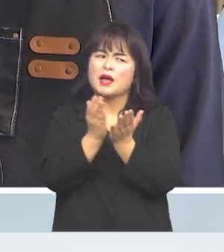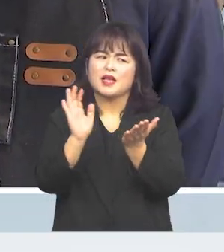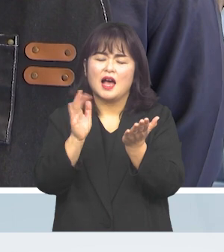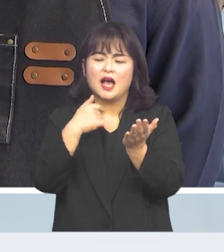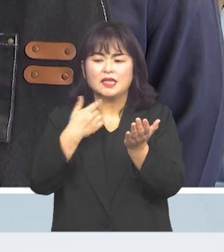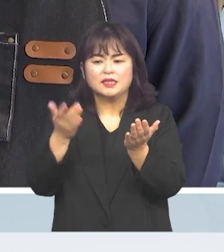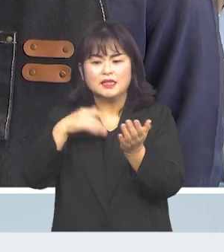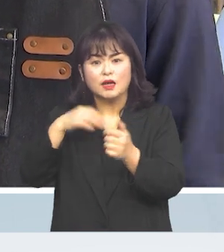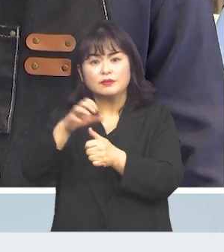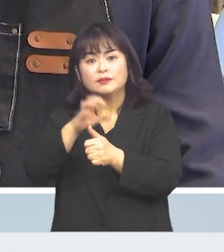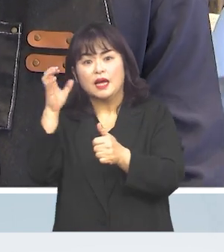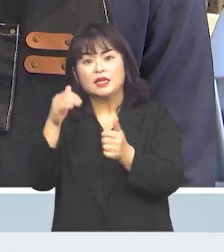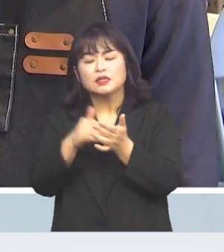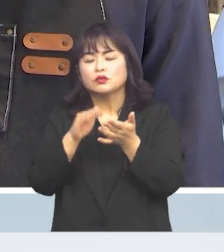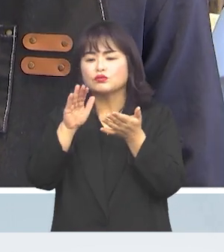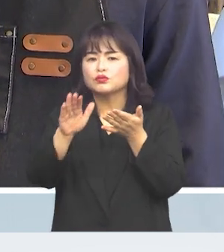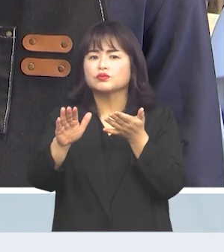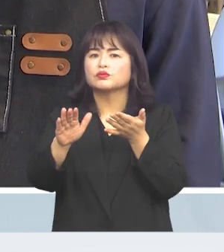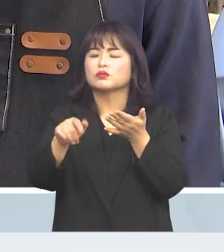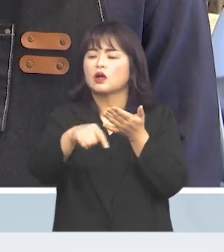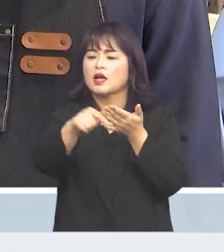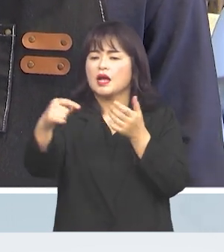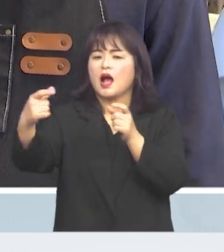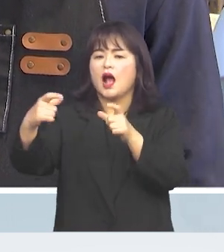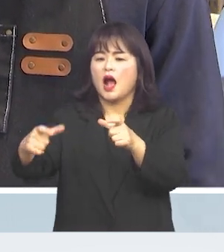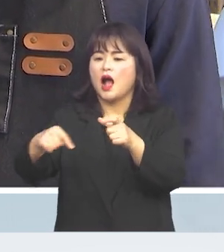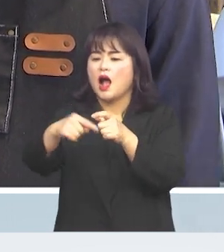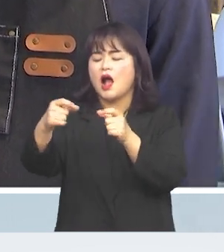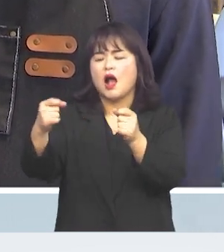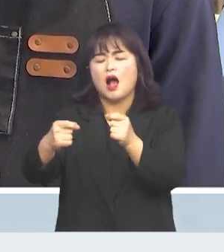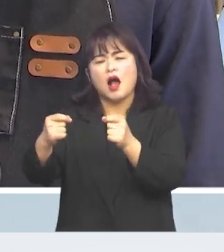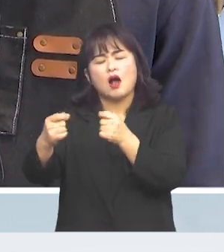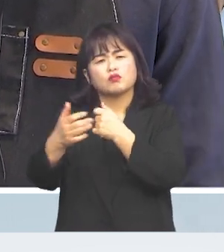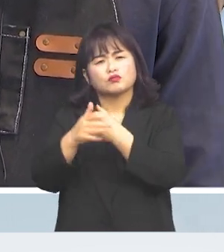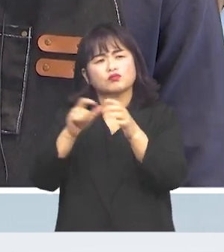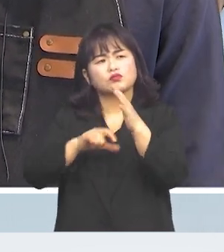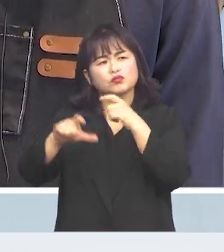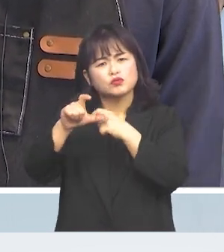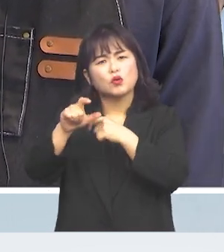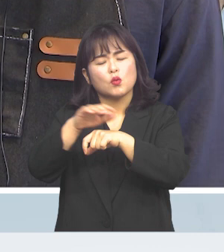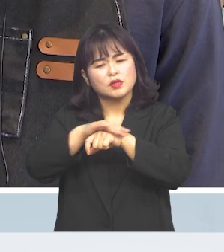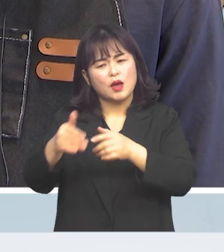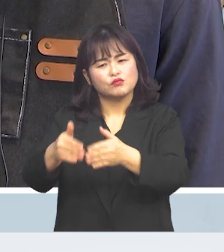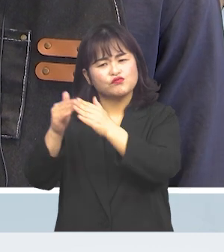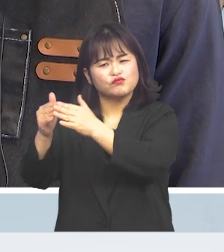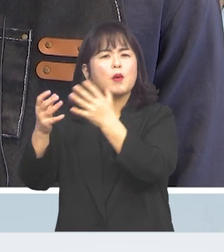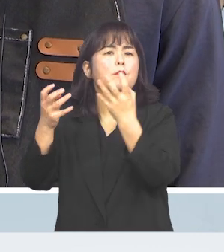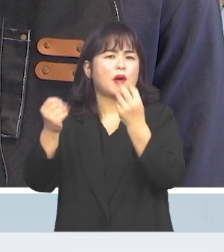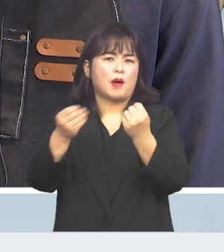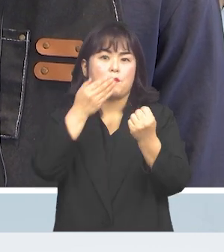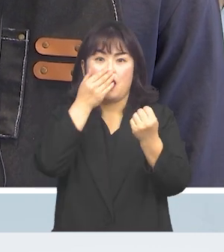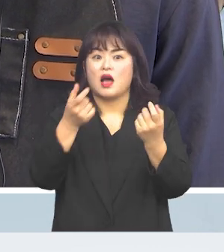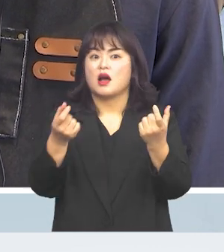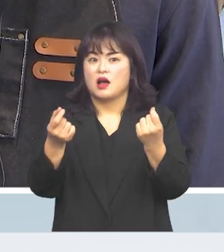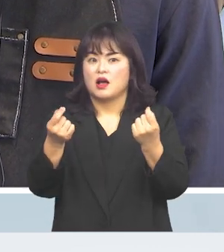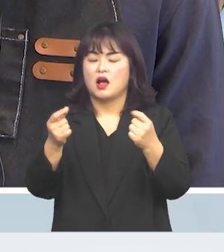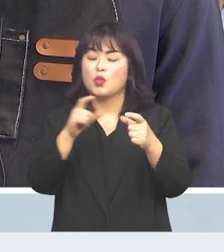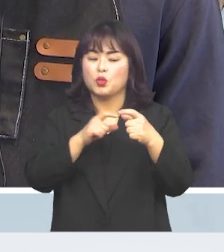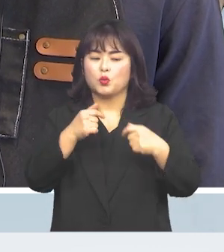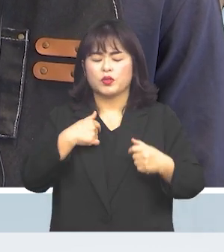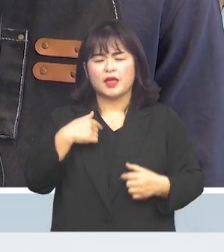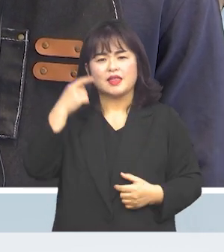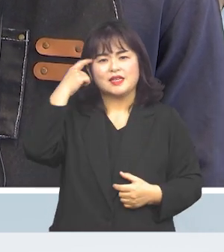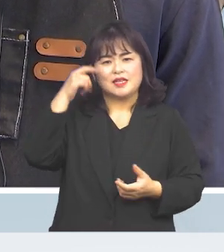근데 앞으로 좀 이중 규제가 풀리면서 아마 이 인근에도 더 인프라가 많이 들어올 것으로 예상이 되고